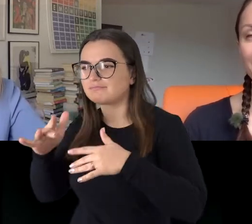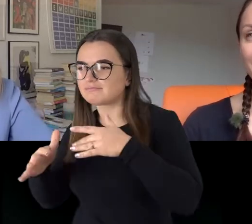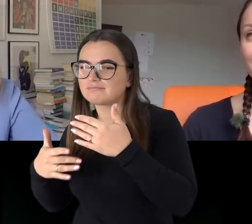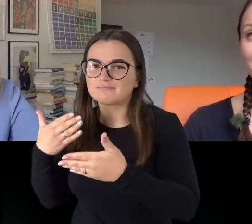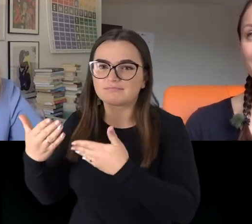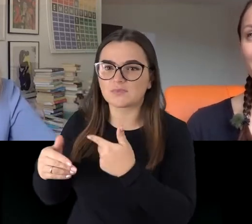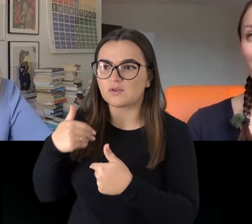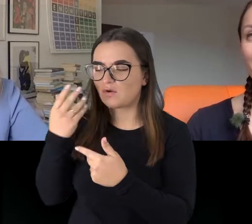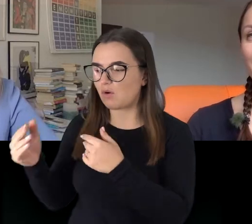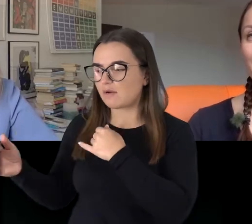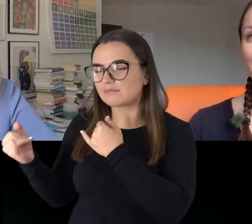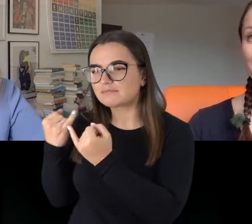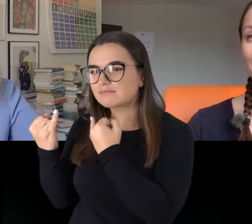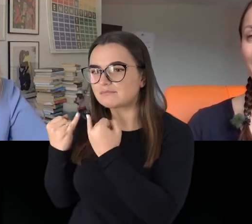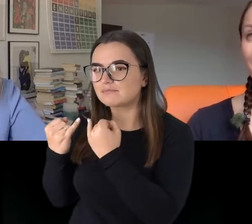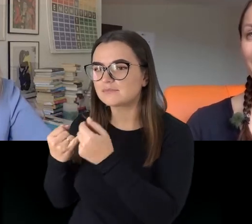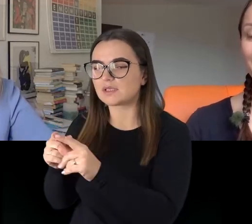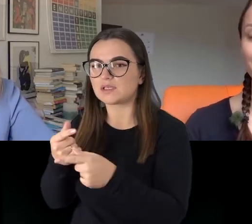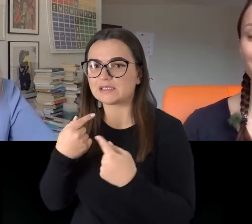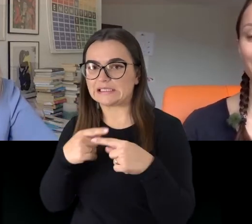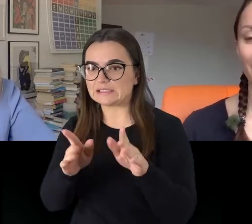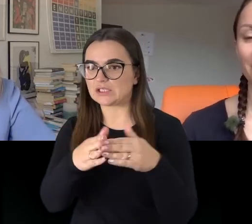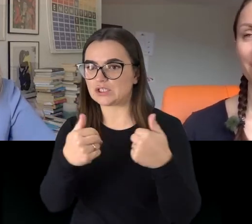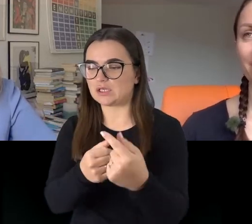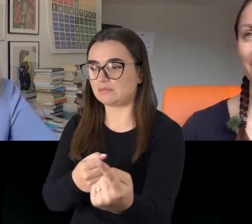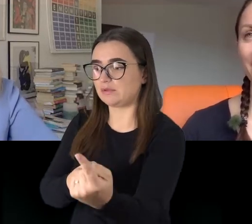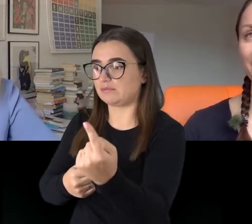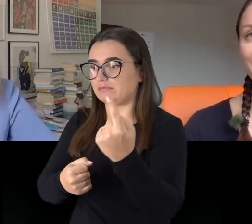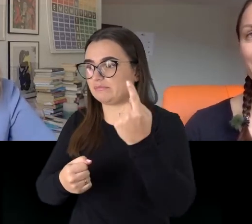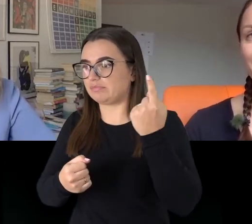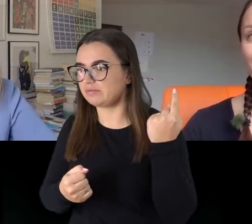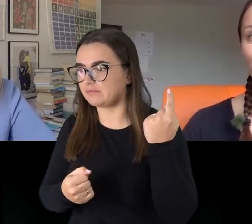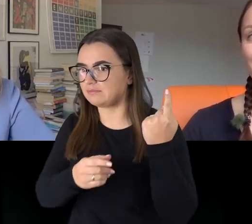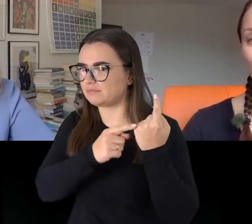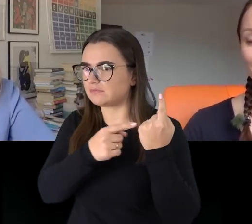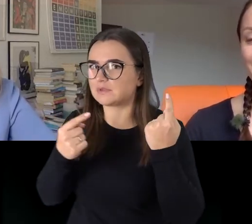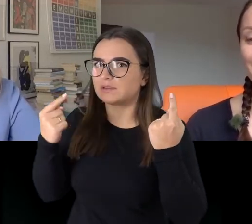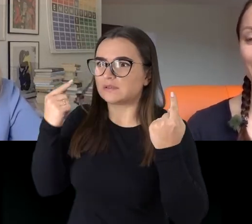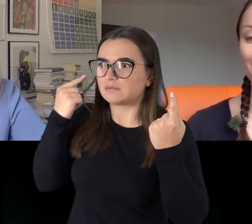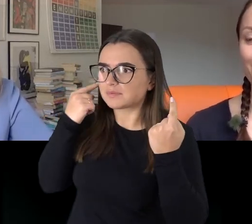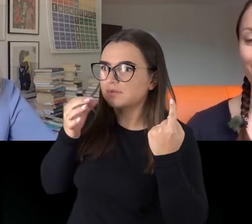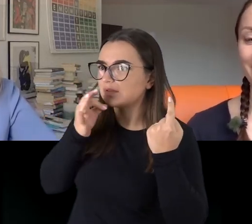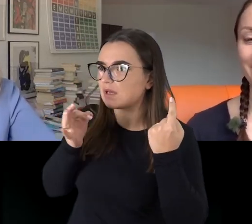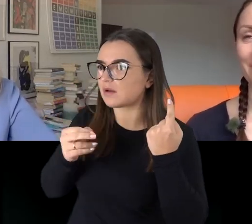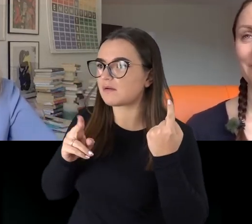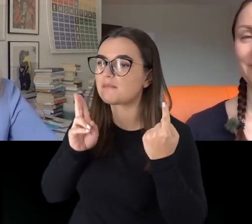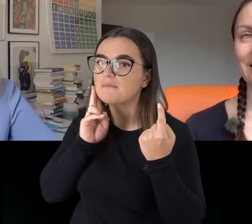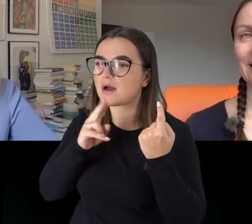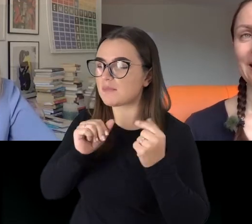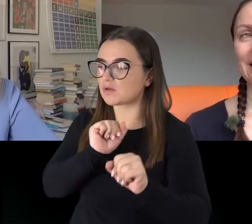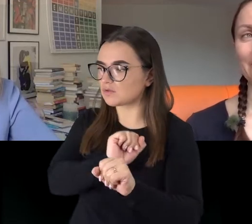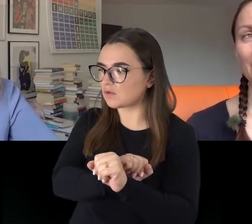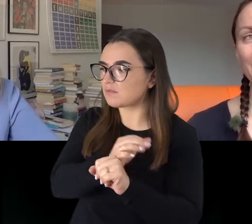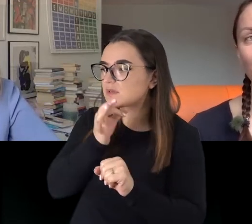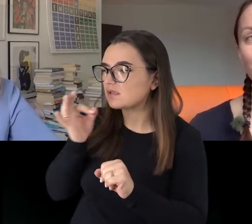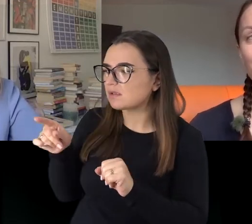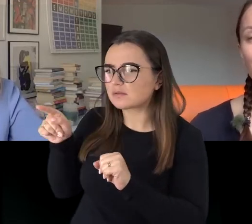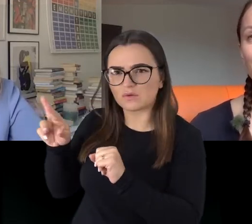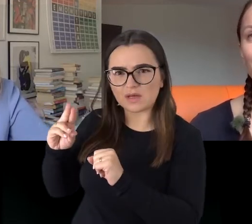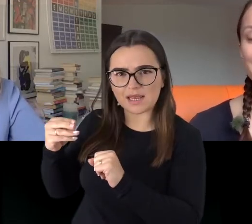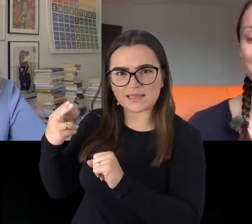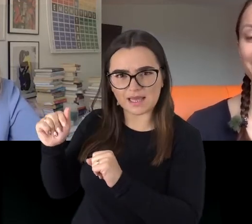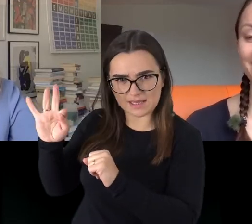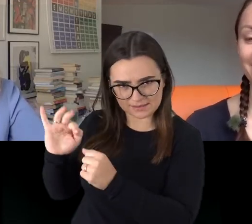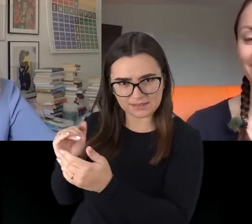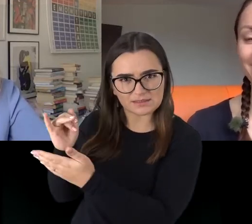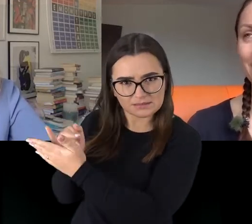kalbėme su vaikais, ir su mumis prasilenkė kita šeima. Jie išgirsta mus kalbantis, ir mama sustoja. Ir mama sako,